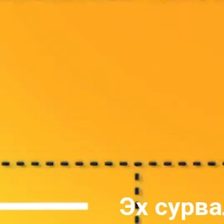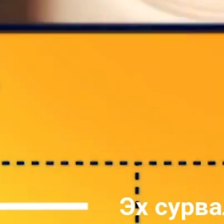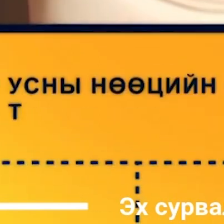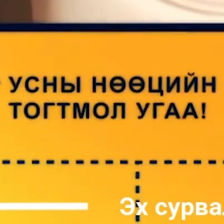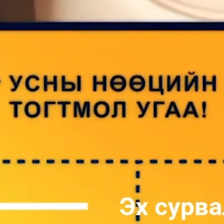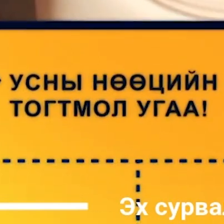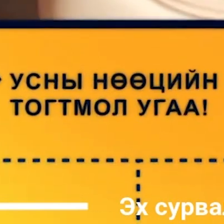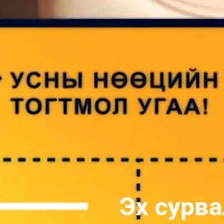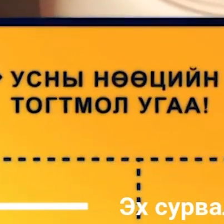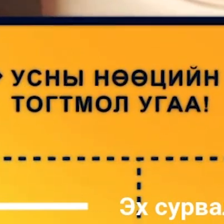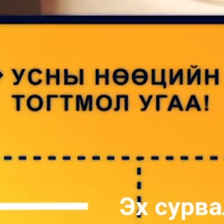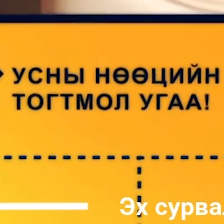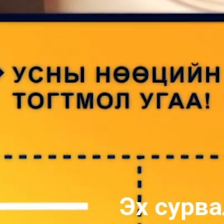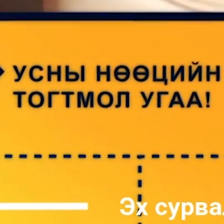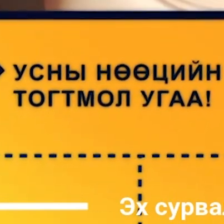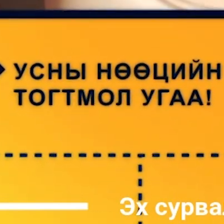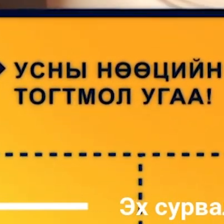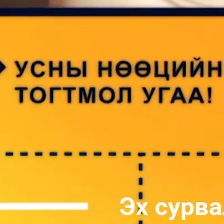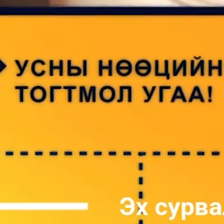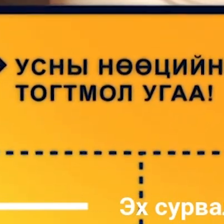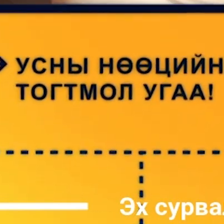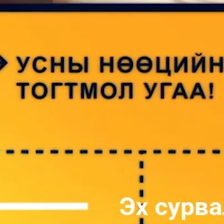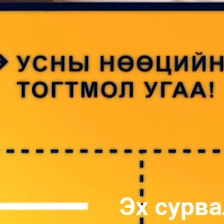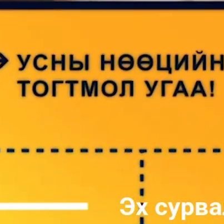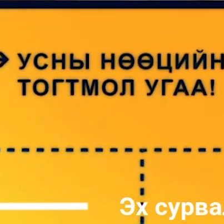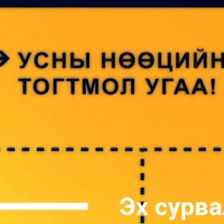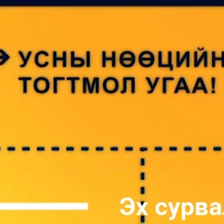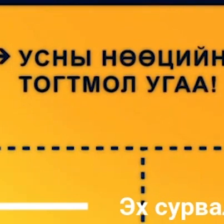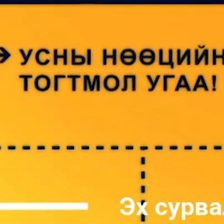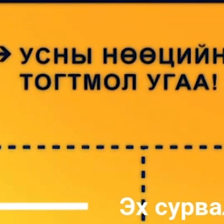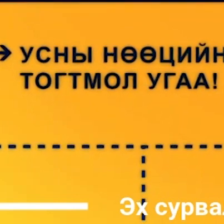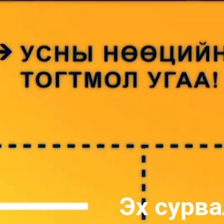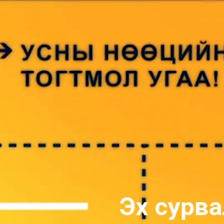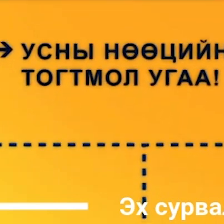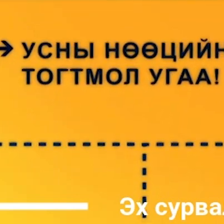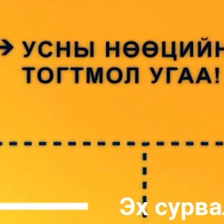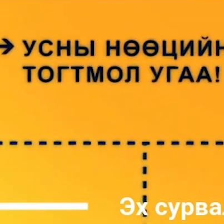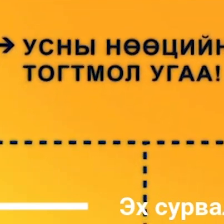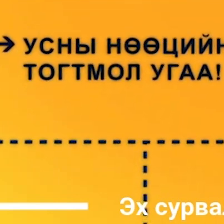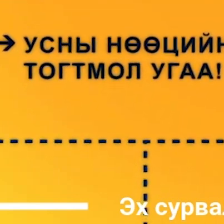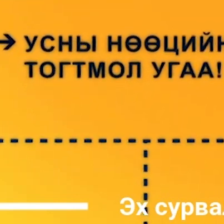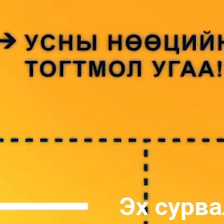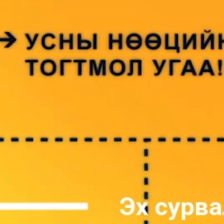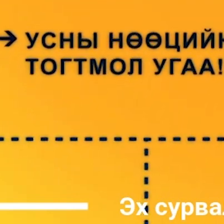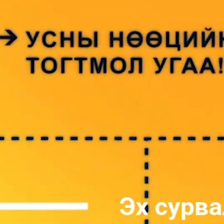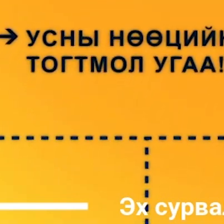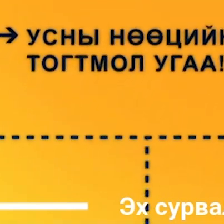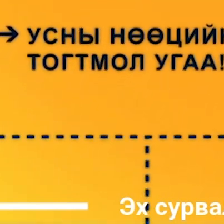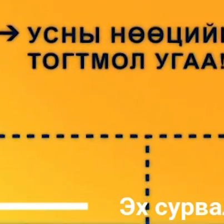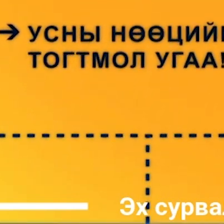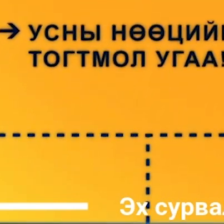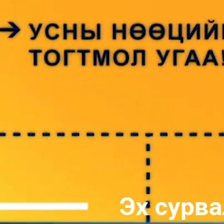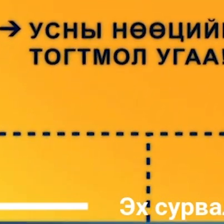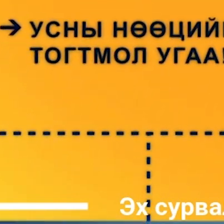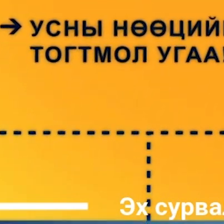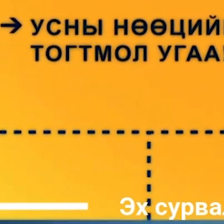шаардлагатай. Унтны ус хадгалах саваа 7 хоногт нэг удаа хоослон савн буюу соодтой усаар угааж, сайтар зайсны дараа